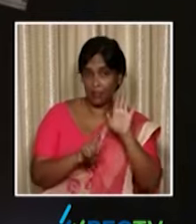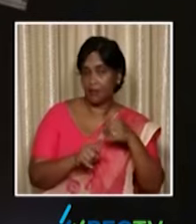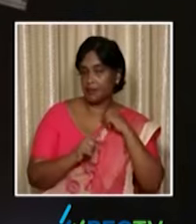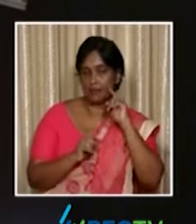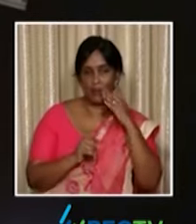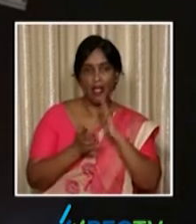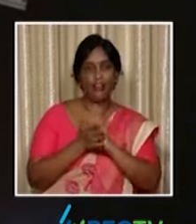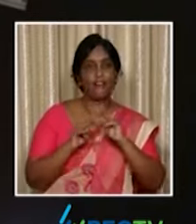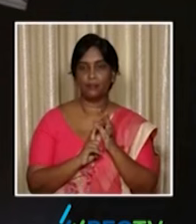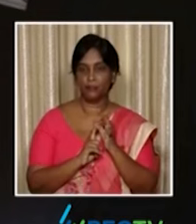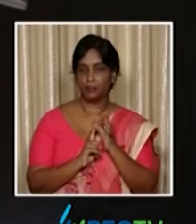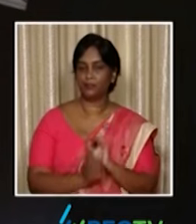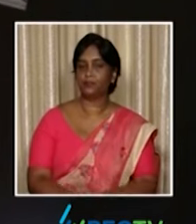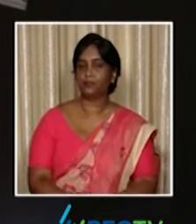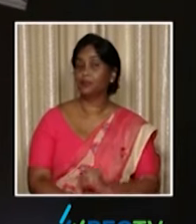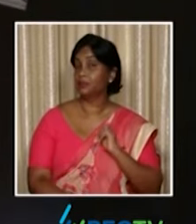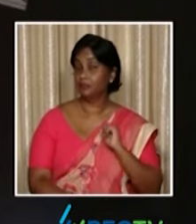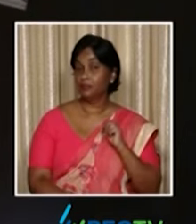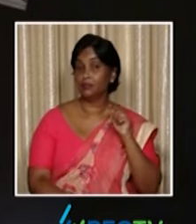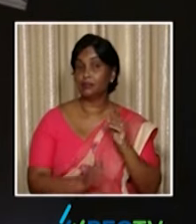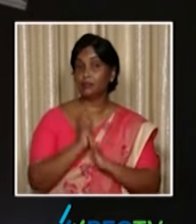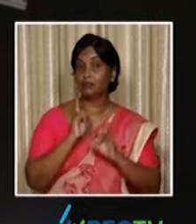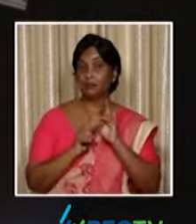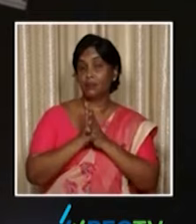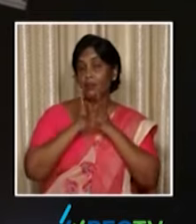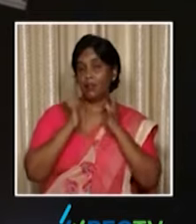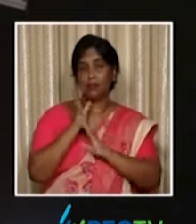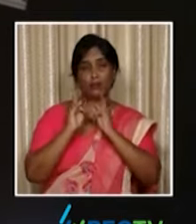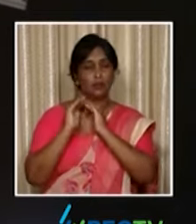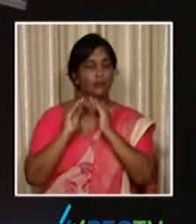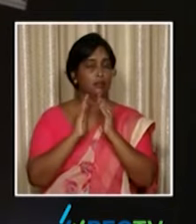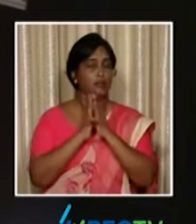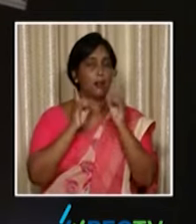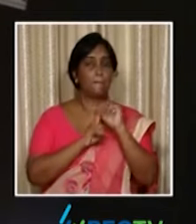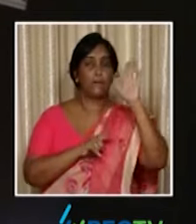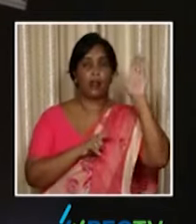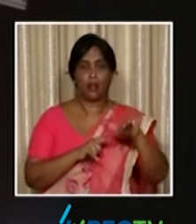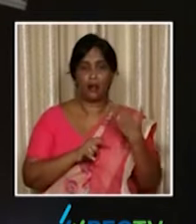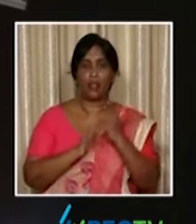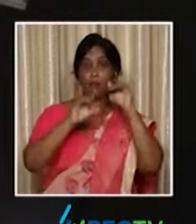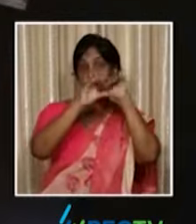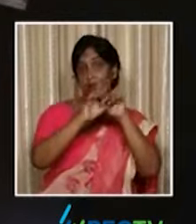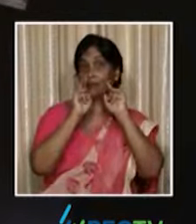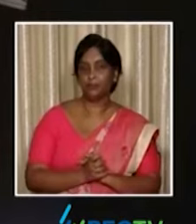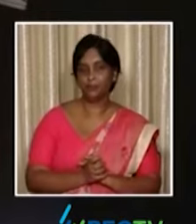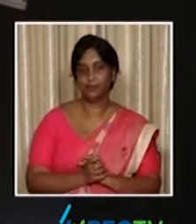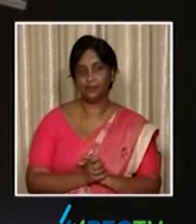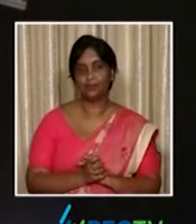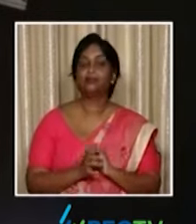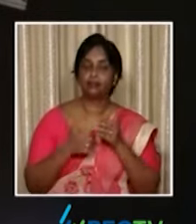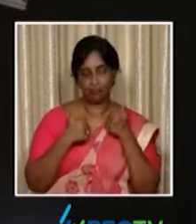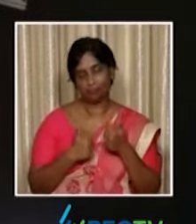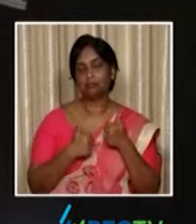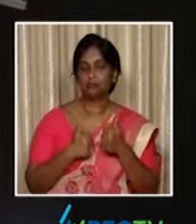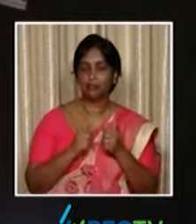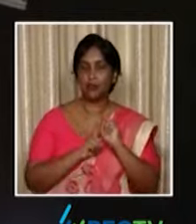නැහැ හරින් ප්‍රනාන්දු ඇමතිවරයා උත්තර දෙයි මොකද එතුමාට තියෙන අමාත්‍යංශ ගොඩක් එක මේකේ පාර්ලිමේන්තුවේ එන්න බැරි කෙනෙක් ඇමති වෙලා ඉන්නවත් දන්නේ නැණි ඒක හොඳයි